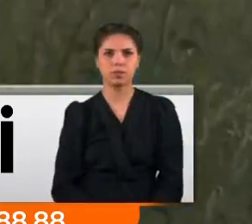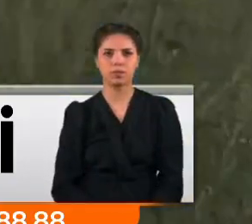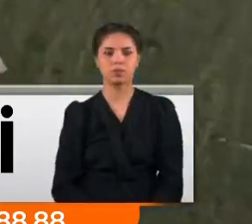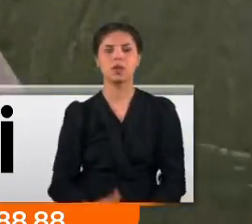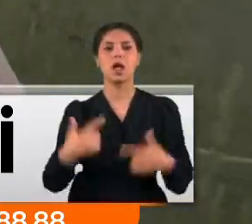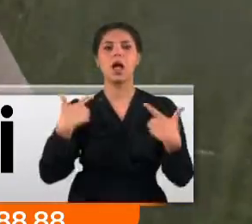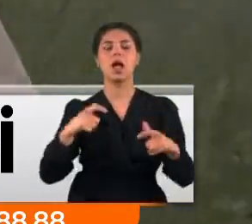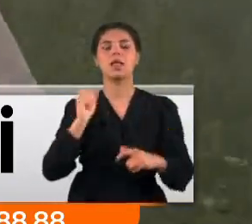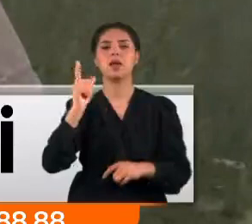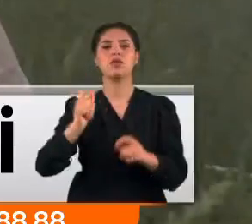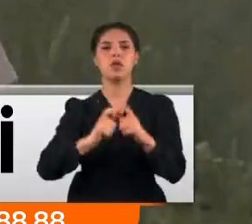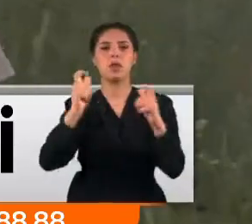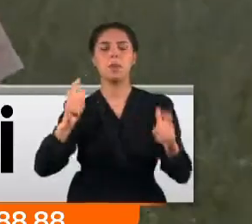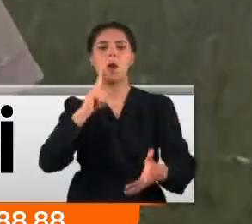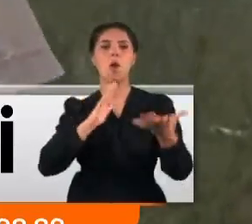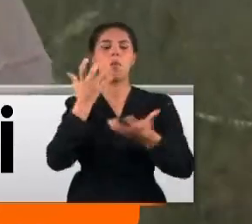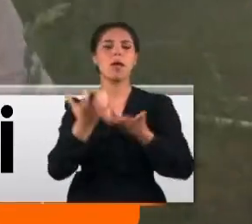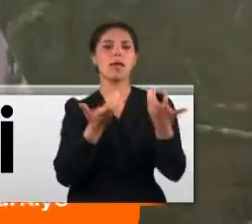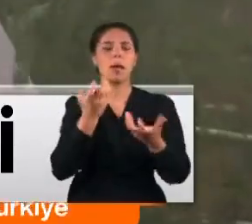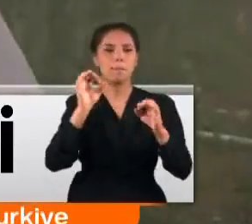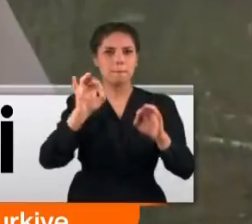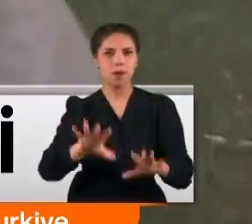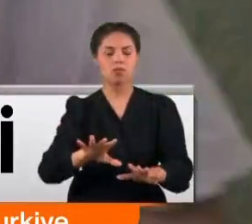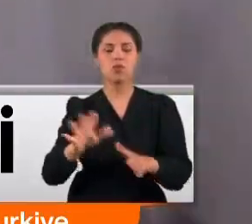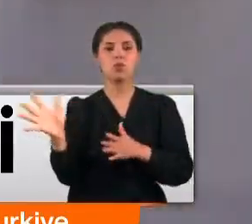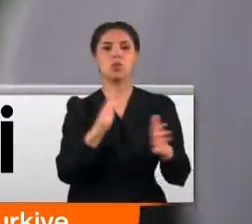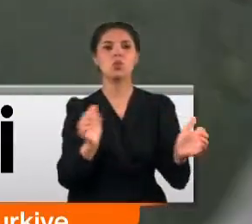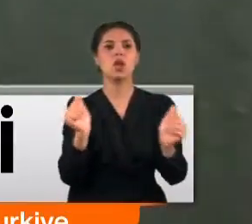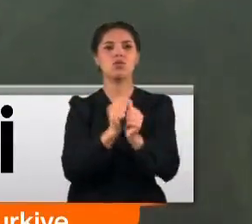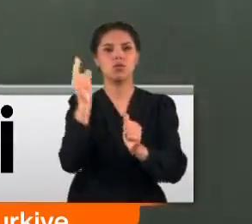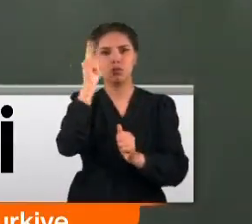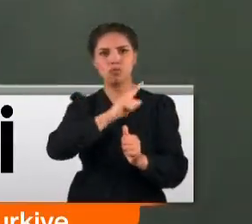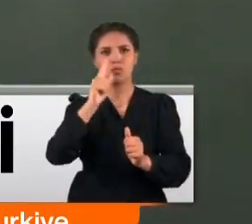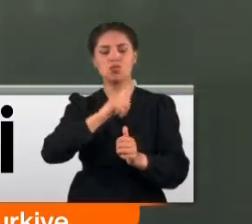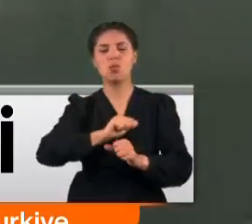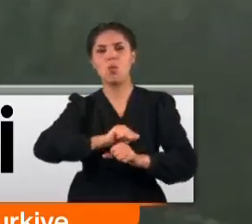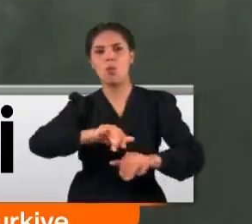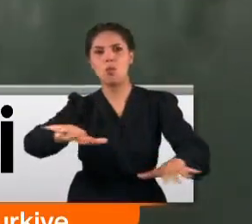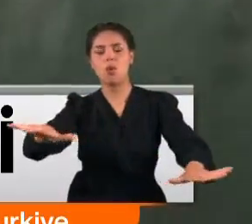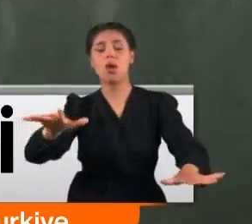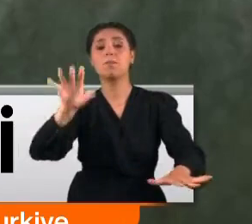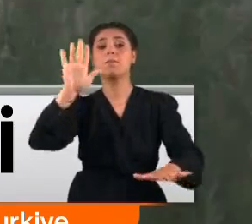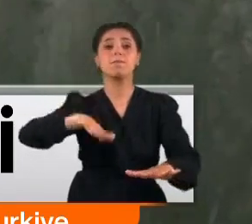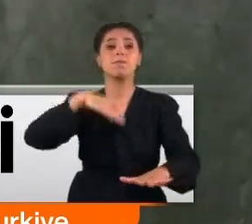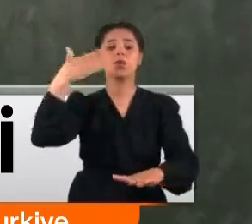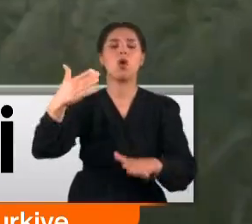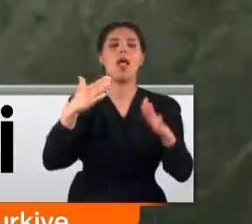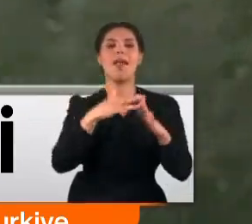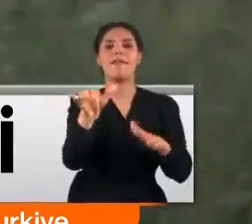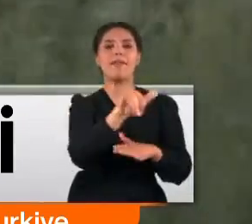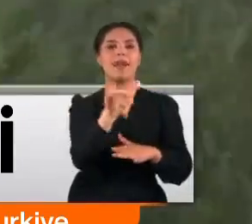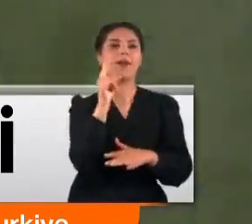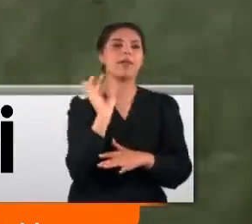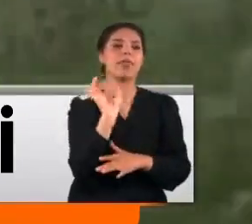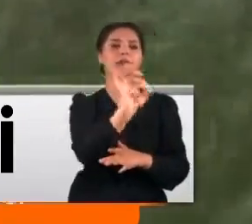Hatay'ın Belen ilçesinde başlayan orman yangını rüzgarın da etkisiyle kısa sürede büyüdü ve yön değiştirmeye başladı. Ardından da yerleşim alanlarına